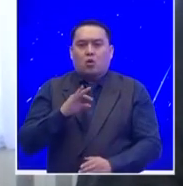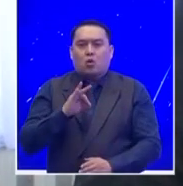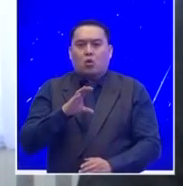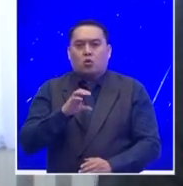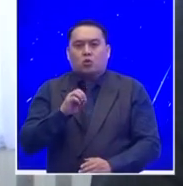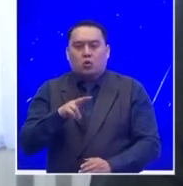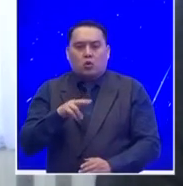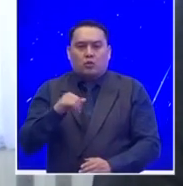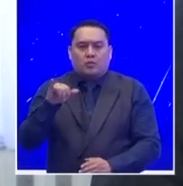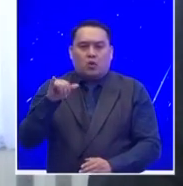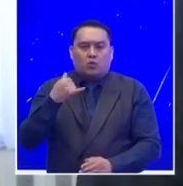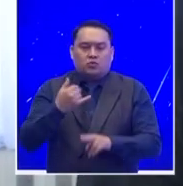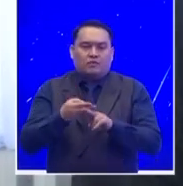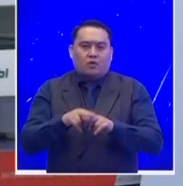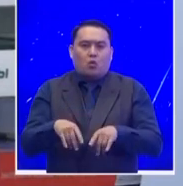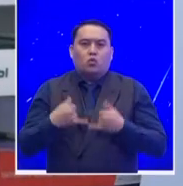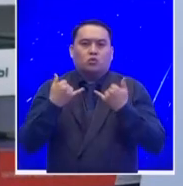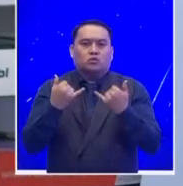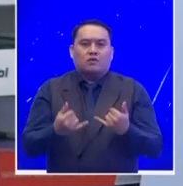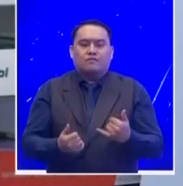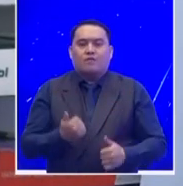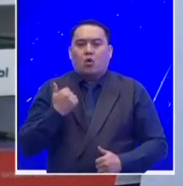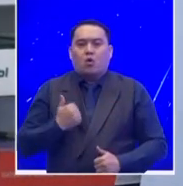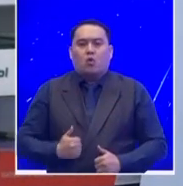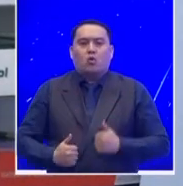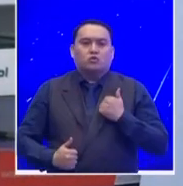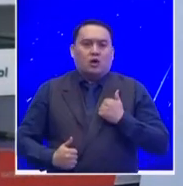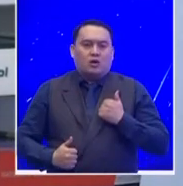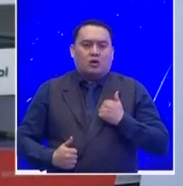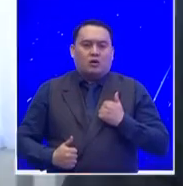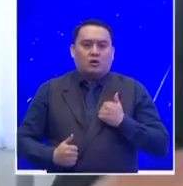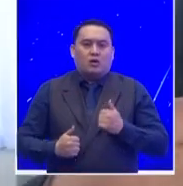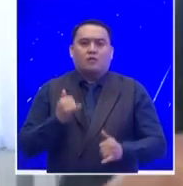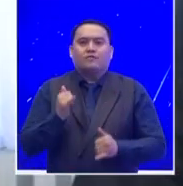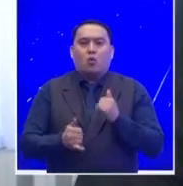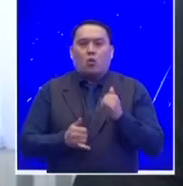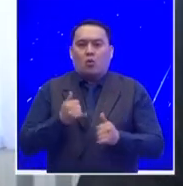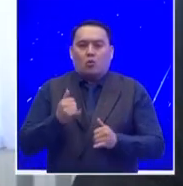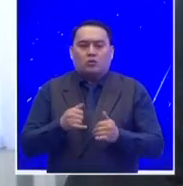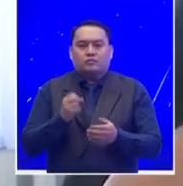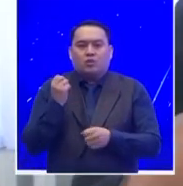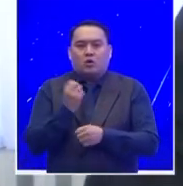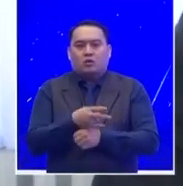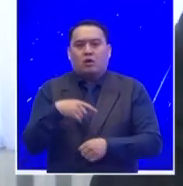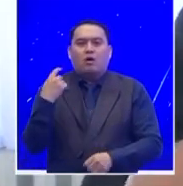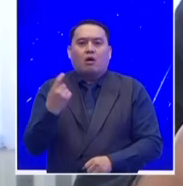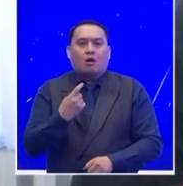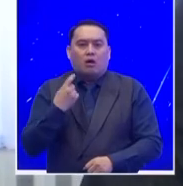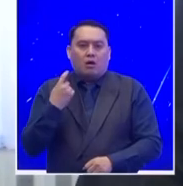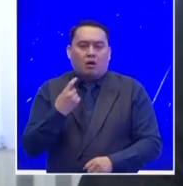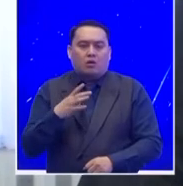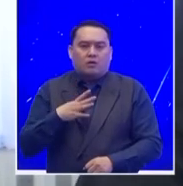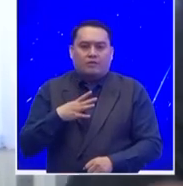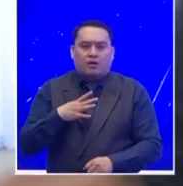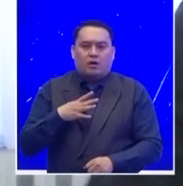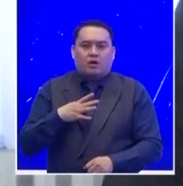приняв звонок у себя на шее за орден, возгордился, забрасывая огород и стал топтать овощи, пока его не прогнал хозяин, то у Абая осел, идущий